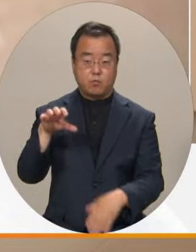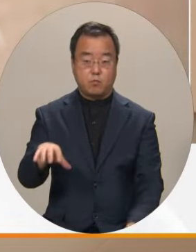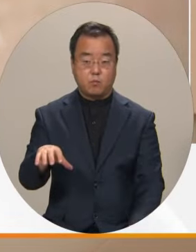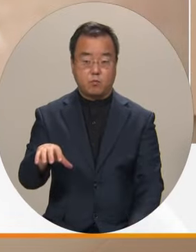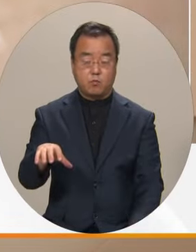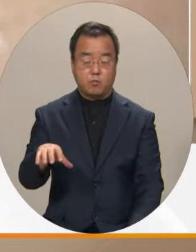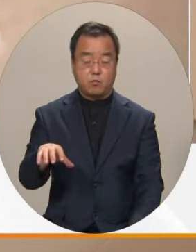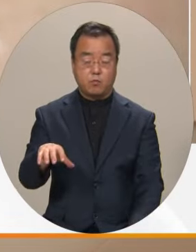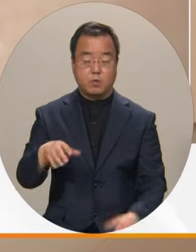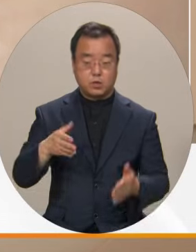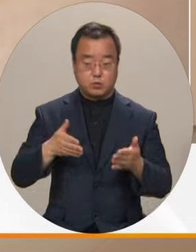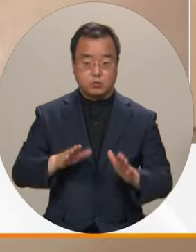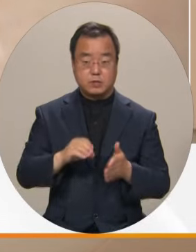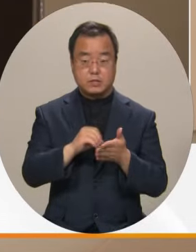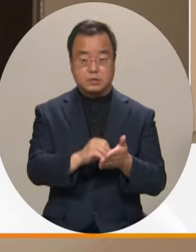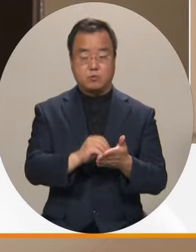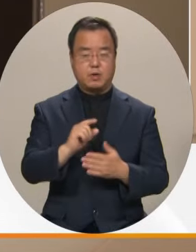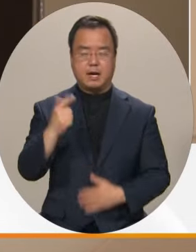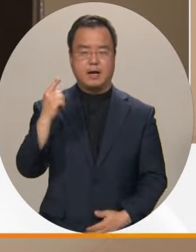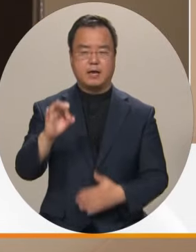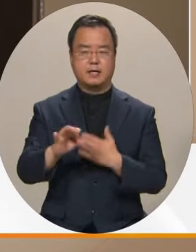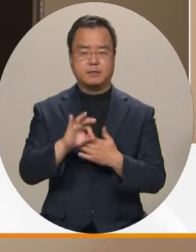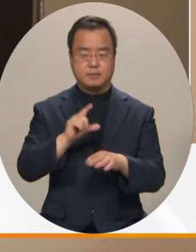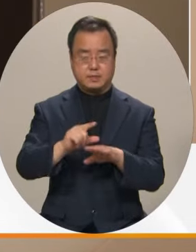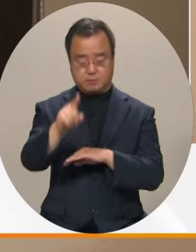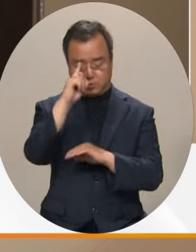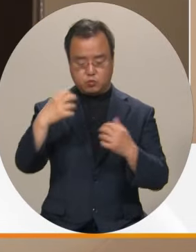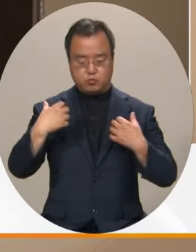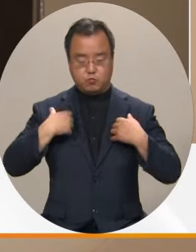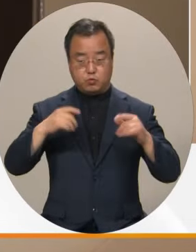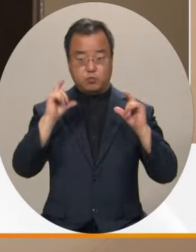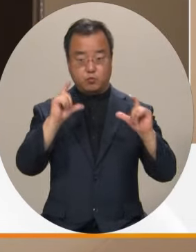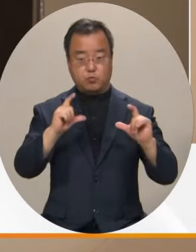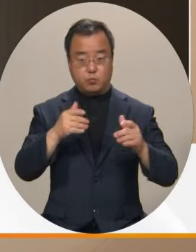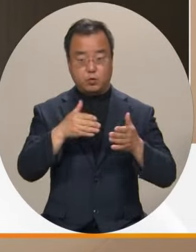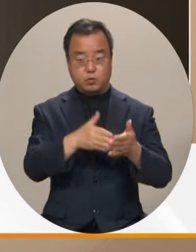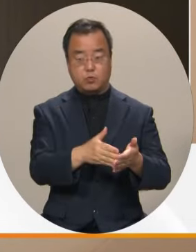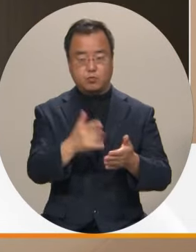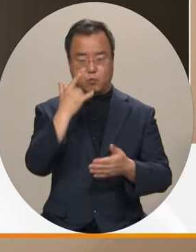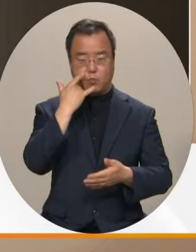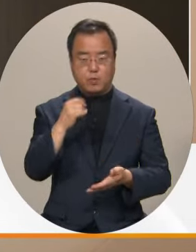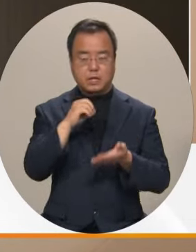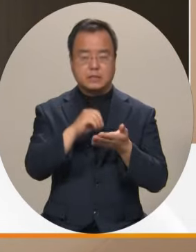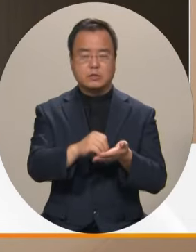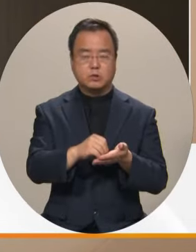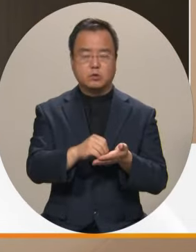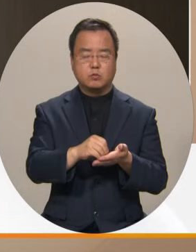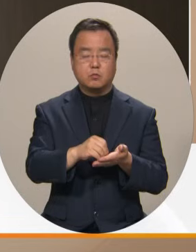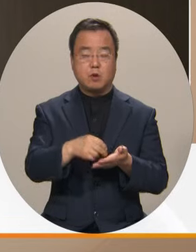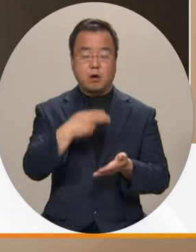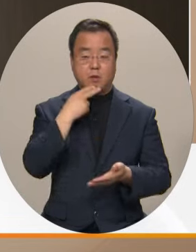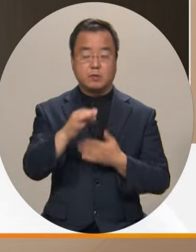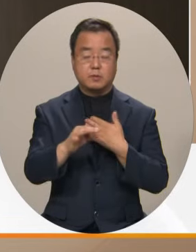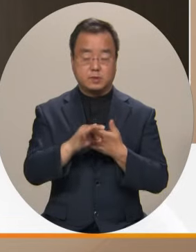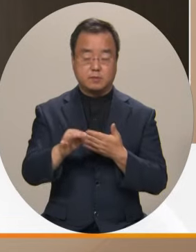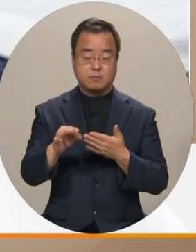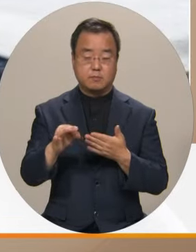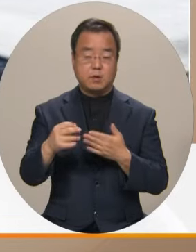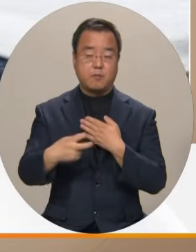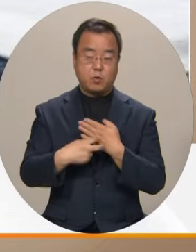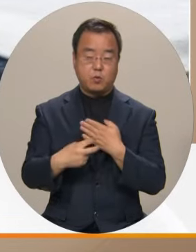않으면 어 지자체에 통보하도록 되어 있고 어 끝내 부모가 출생 신고를 하지 않으면 출생 등록을 하도록